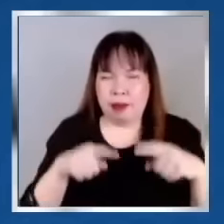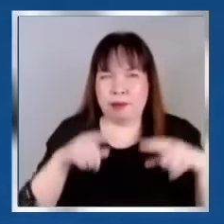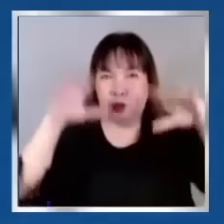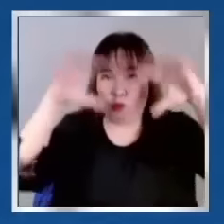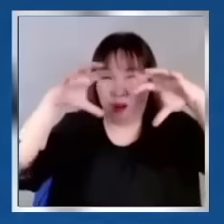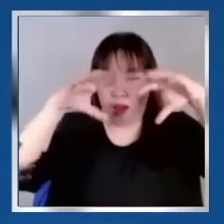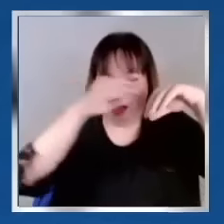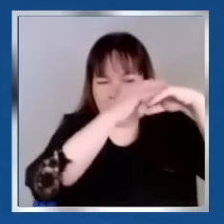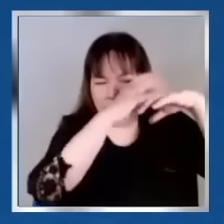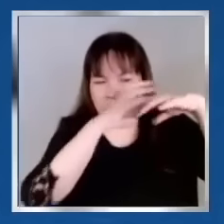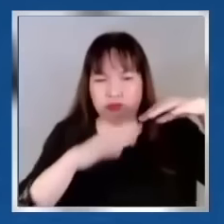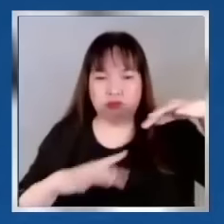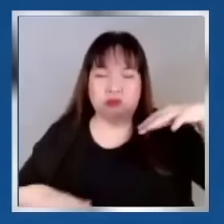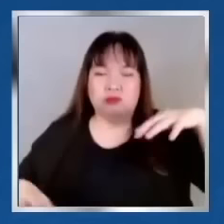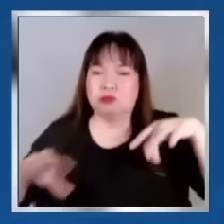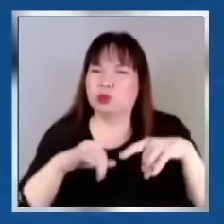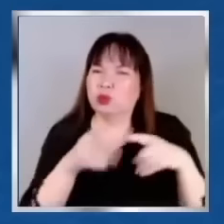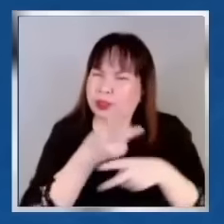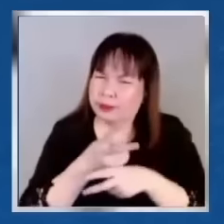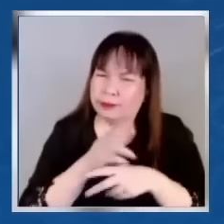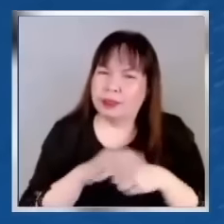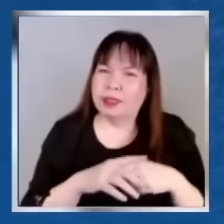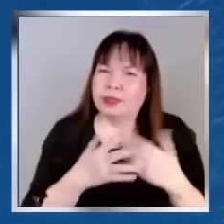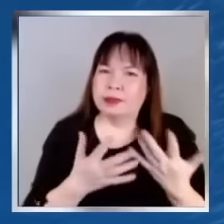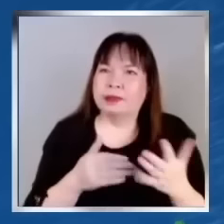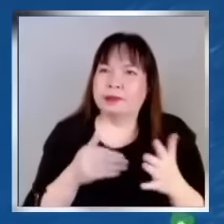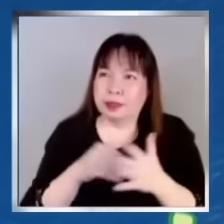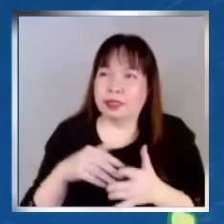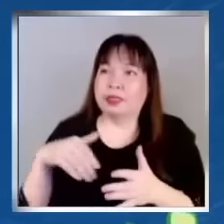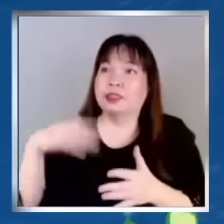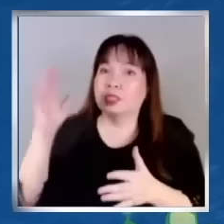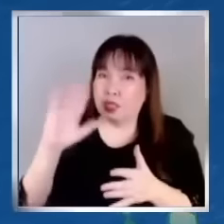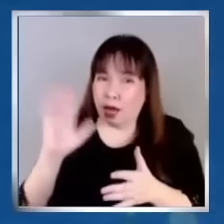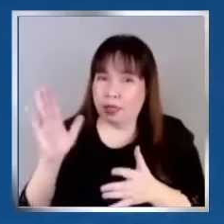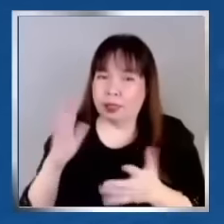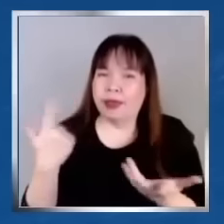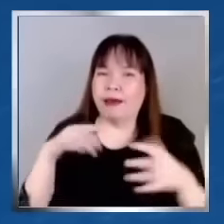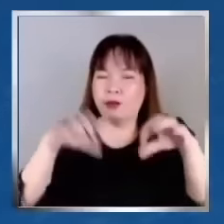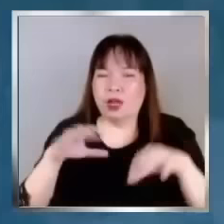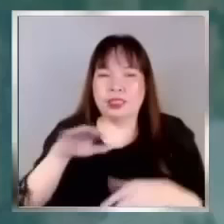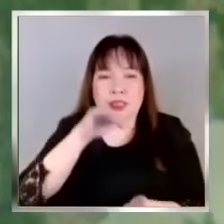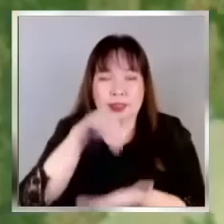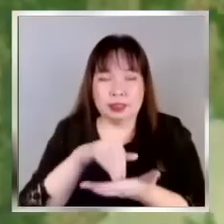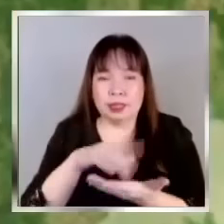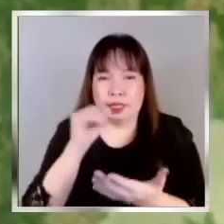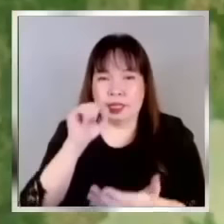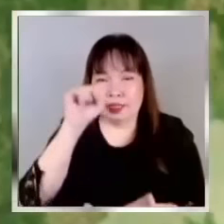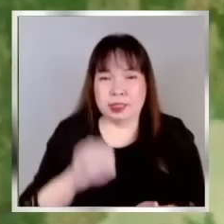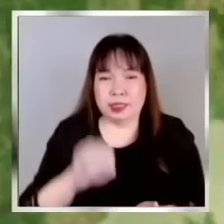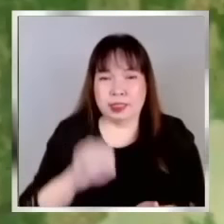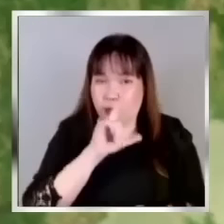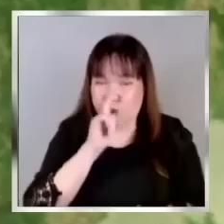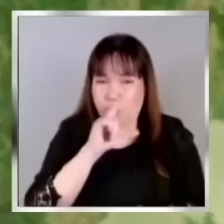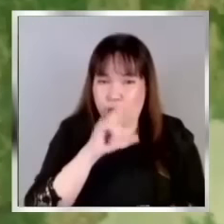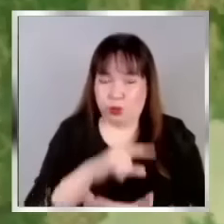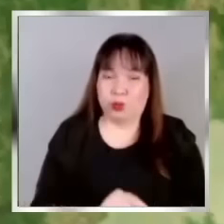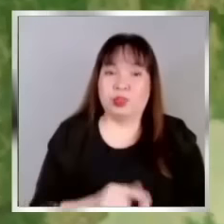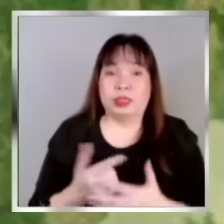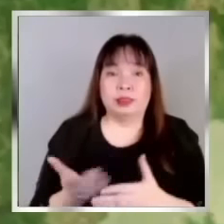Linggo at may pag-ulan na rin sa iba pang bahagi ng Central at Southern Luzon. Sa Metro Manila, may chance pa rin ng